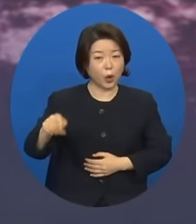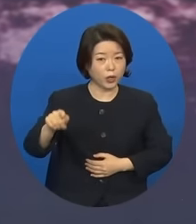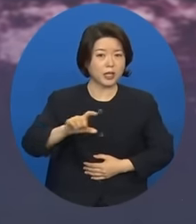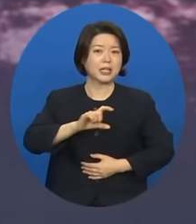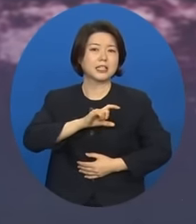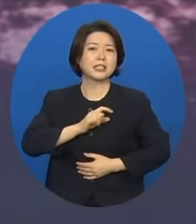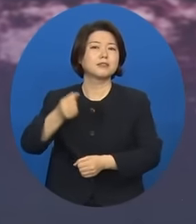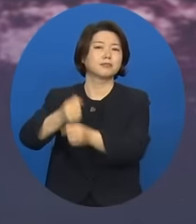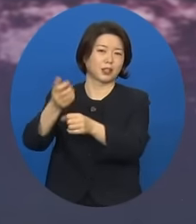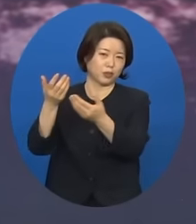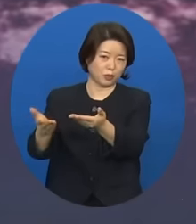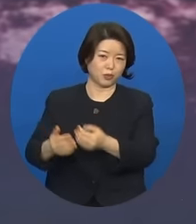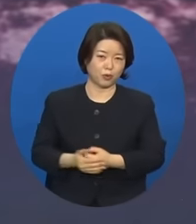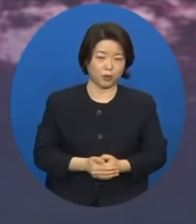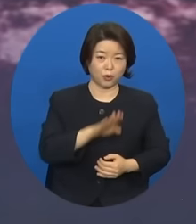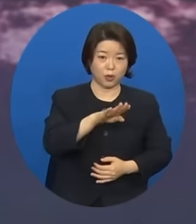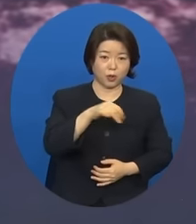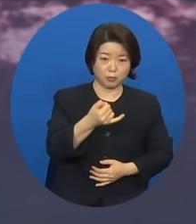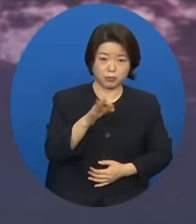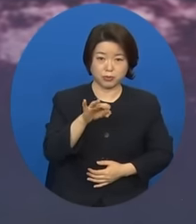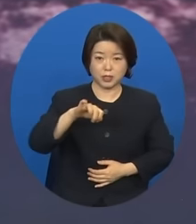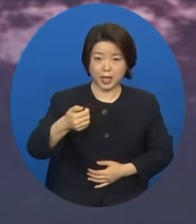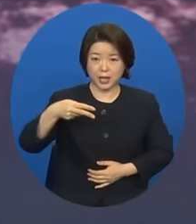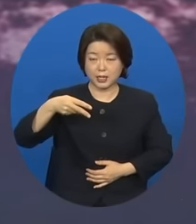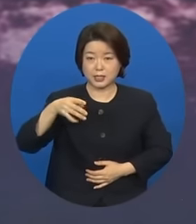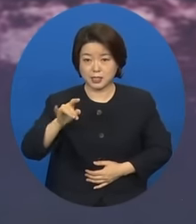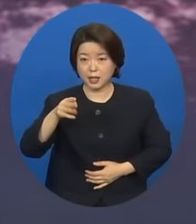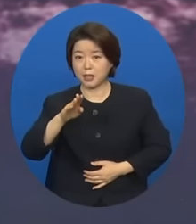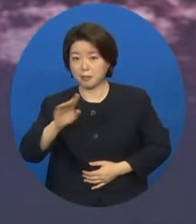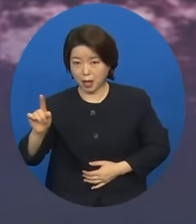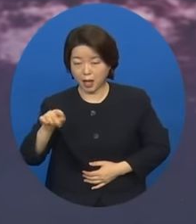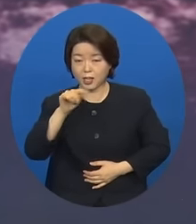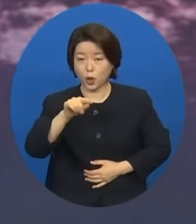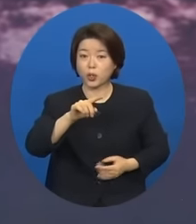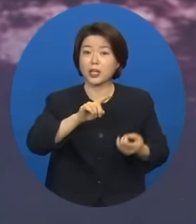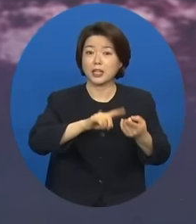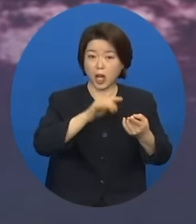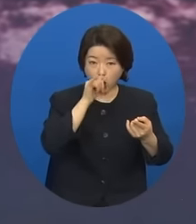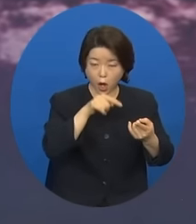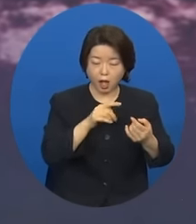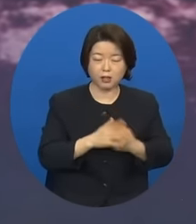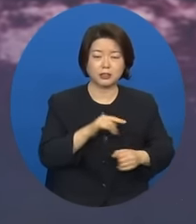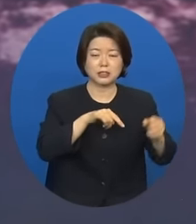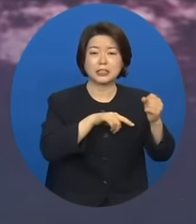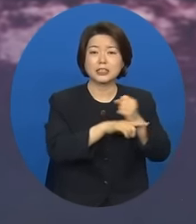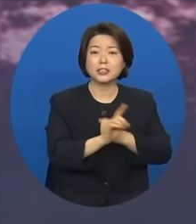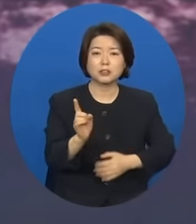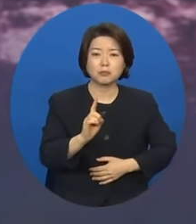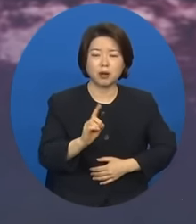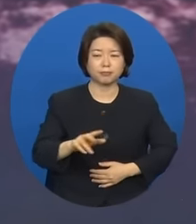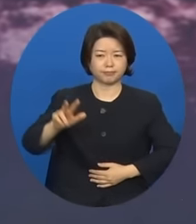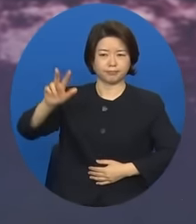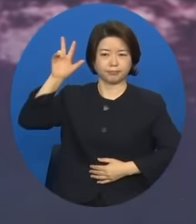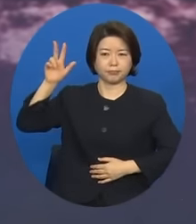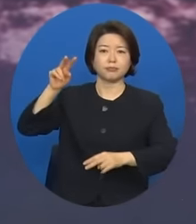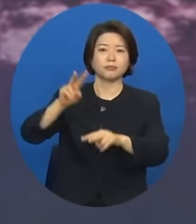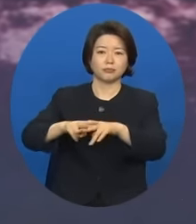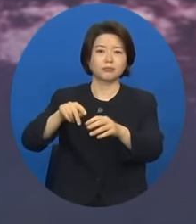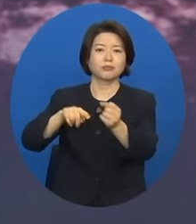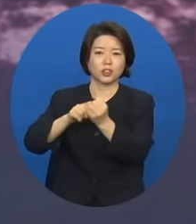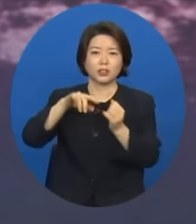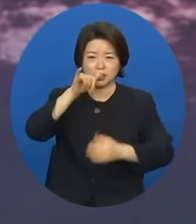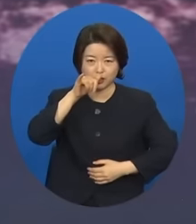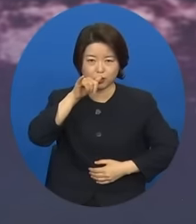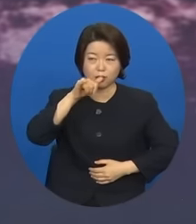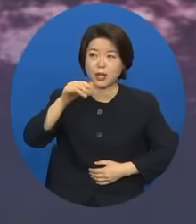예를 들면 브엘세바 하는 단어가 오늘 본문에도 나오지만 이름의 뜻은 맹세의 우물입니다 그니까